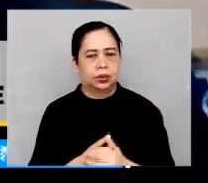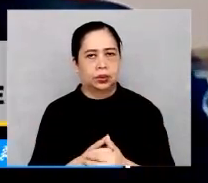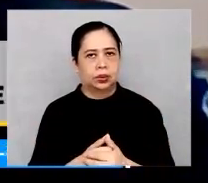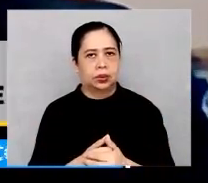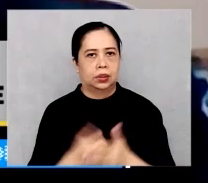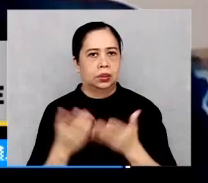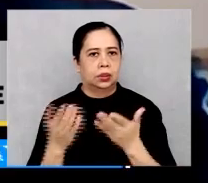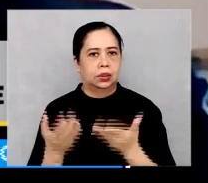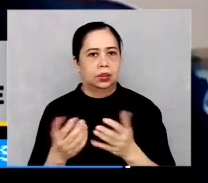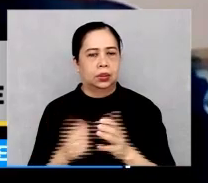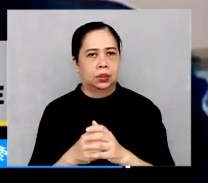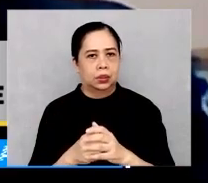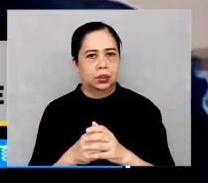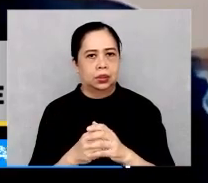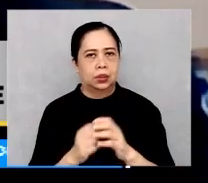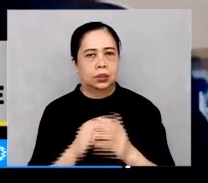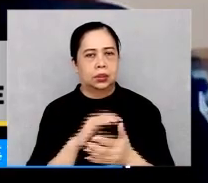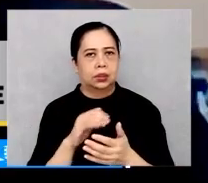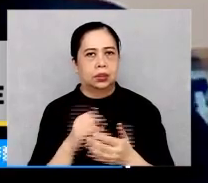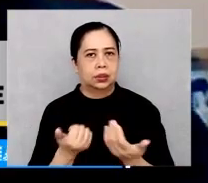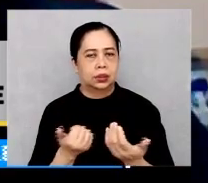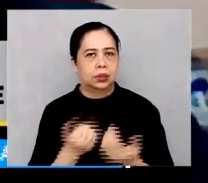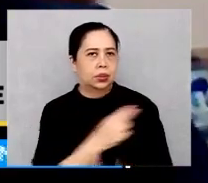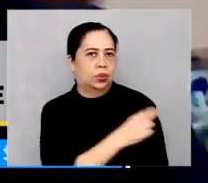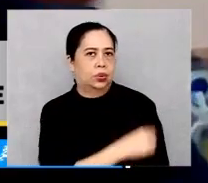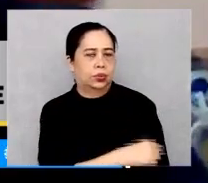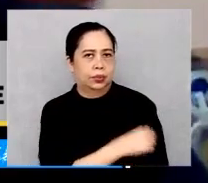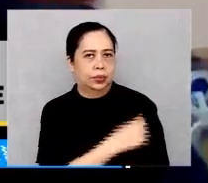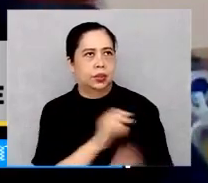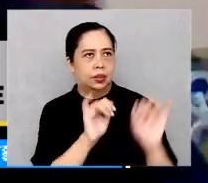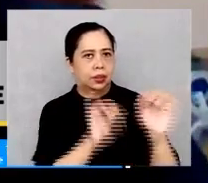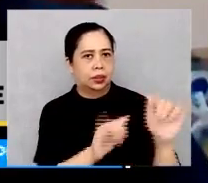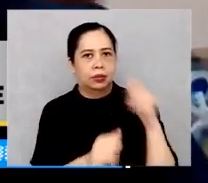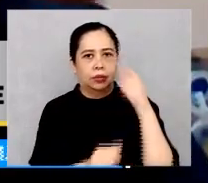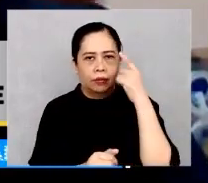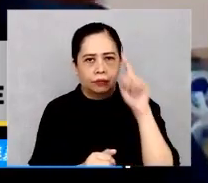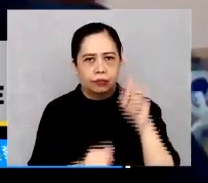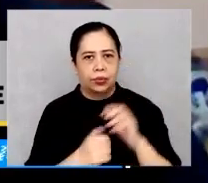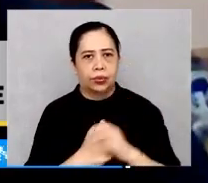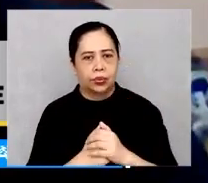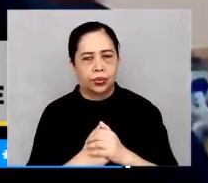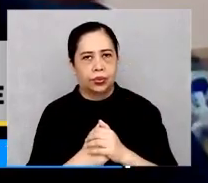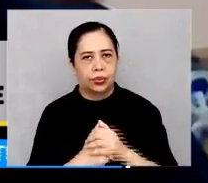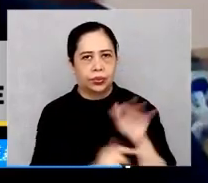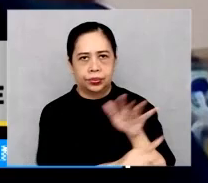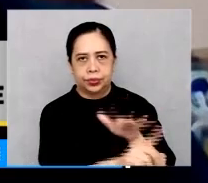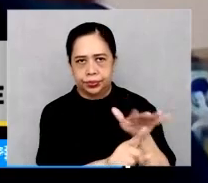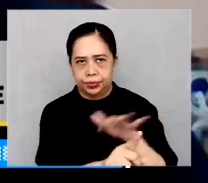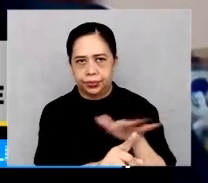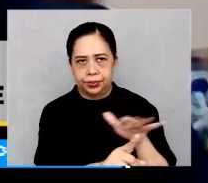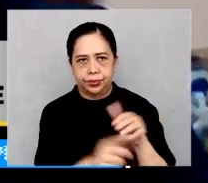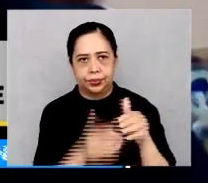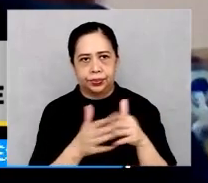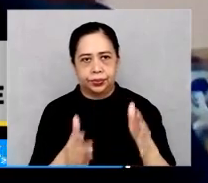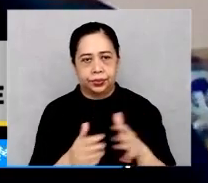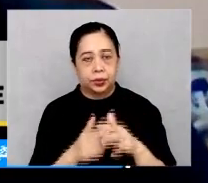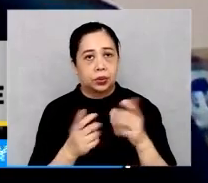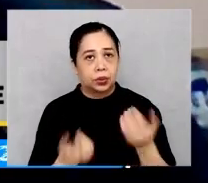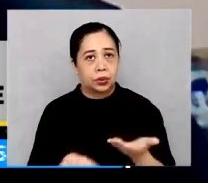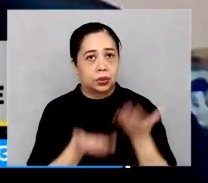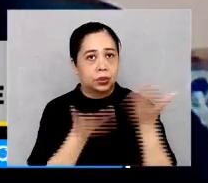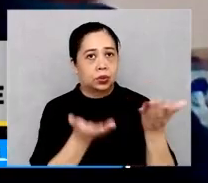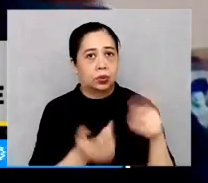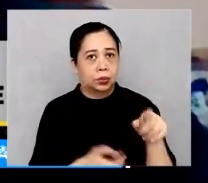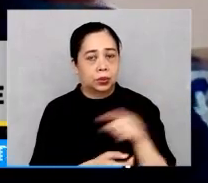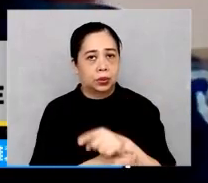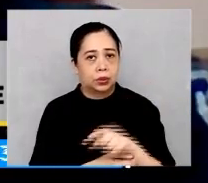Nasa Dato Blanca Sinsuat Hospital pa din po sila for observation po. As per recommendation po kasi ng